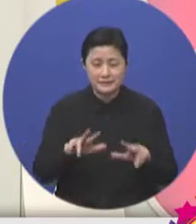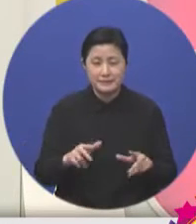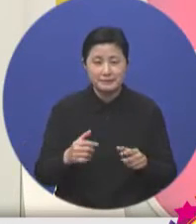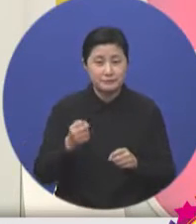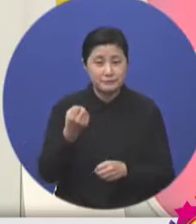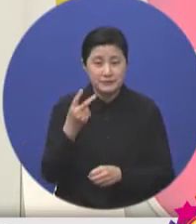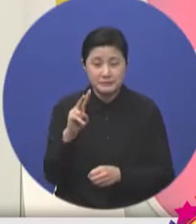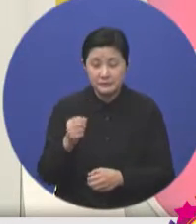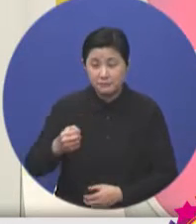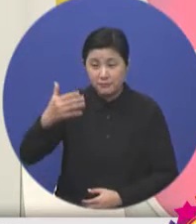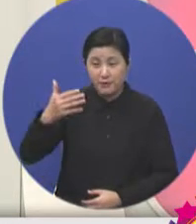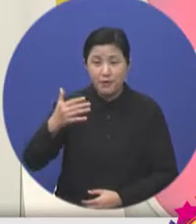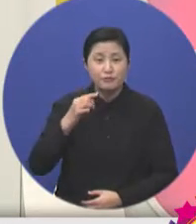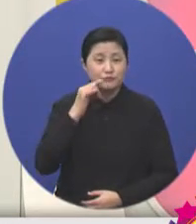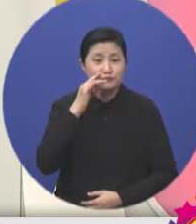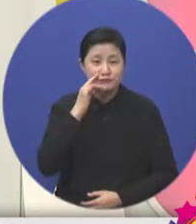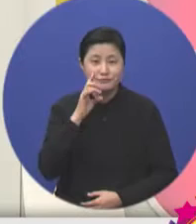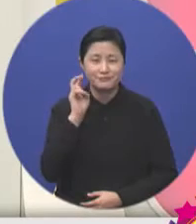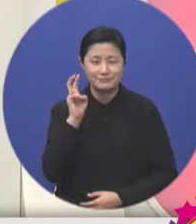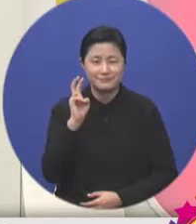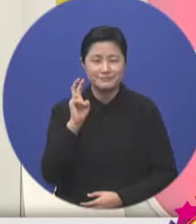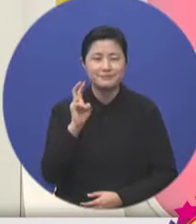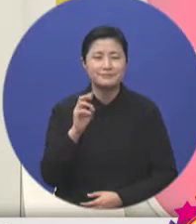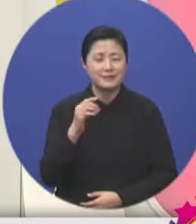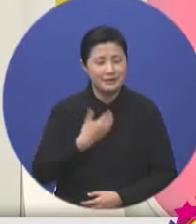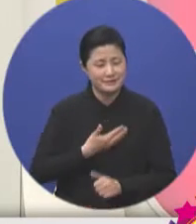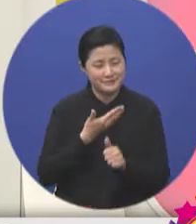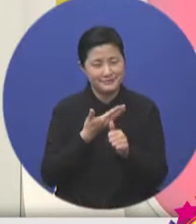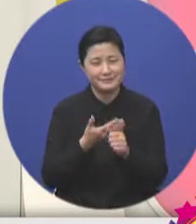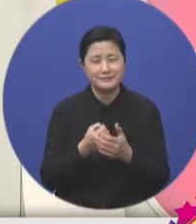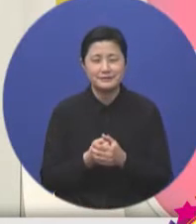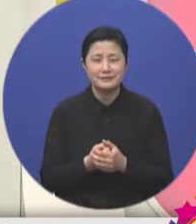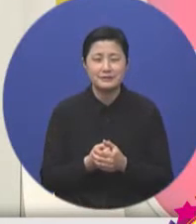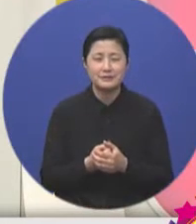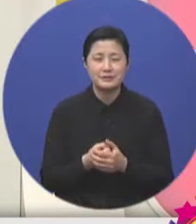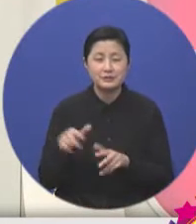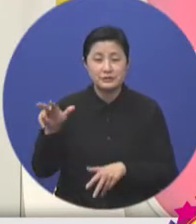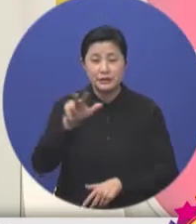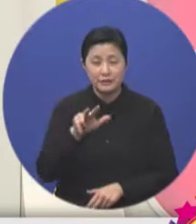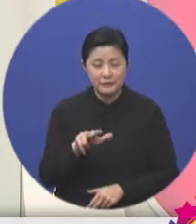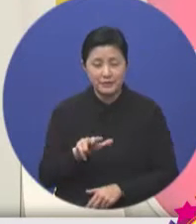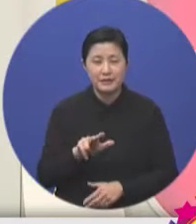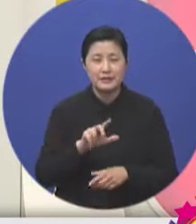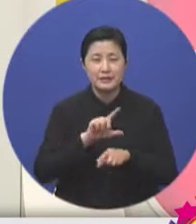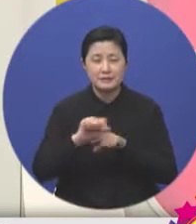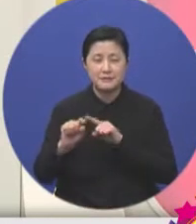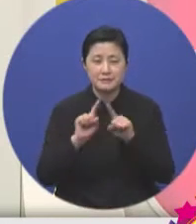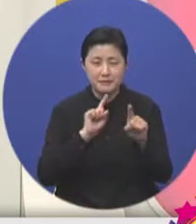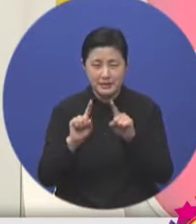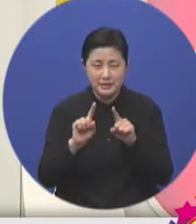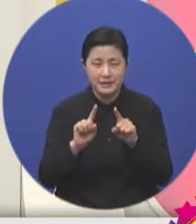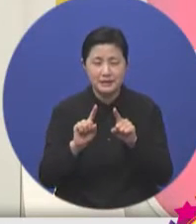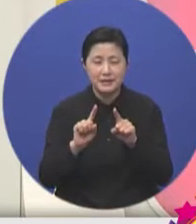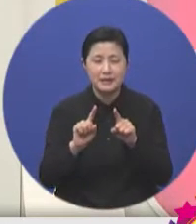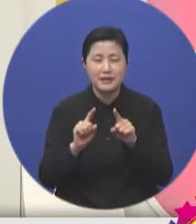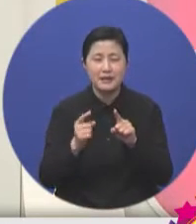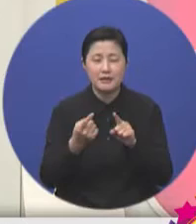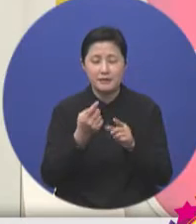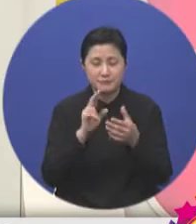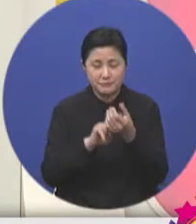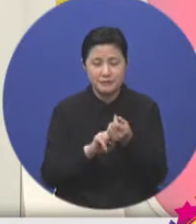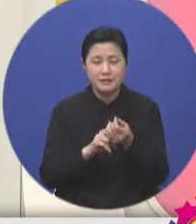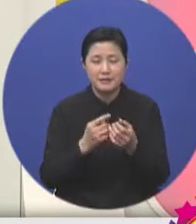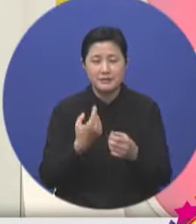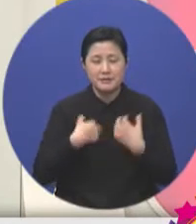들어오신 분들은 오늘의 퀴즈가 뭘까 궁금하실 것 같아서요 다시 한번 알려드리도록 하겠습니다. 네. 전국 팔도에 숨겨진 사투리를 재미있는 퀴즈로